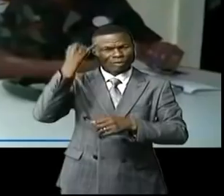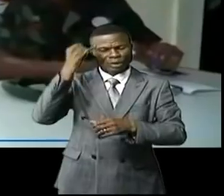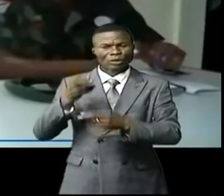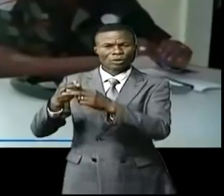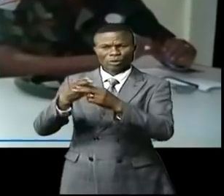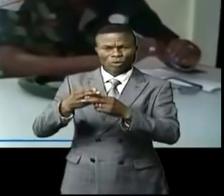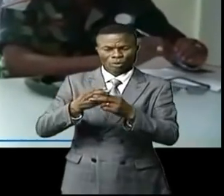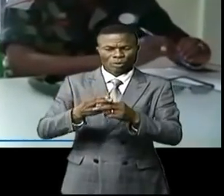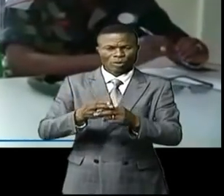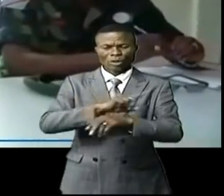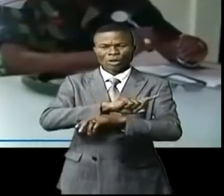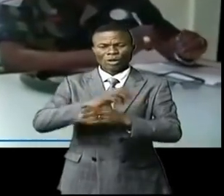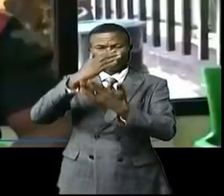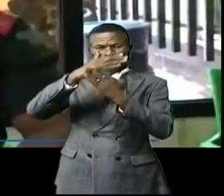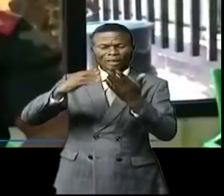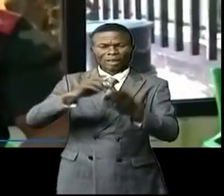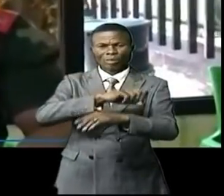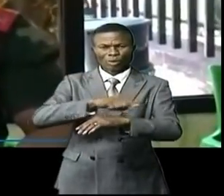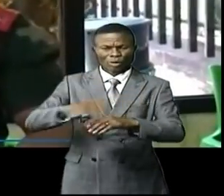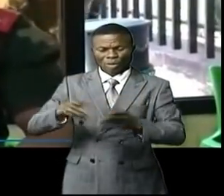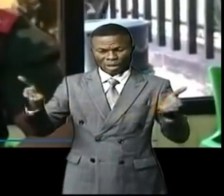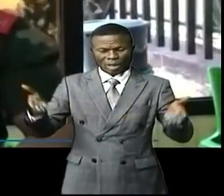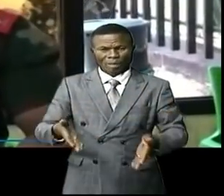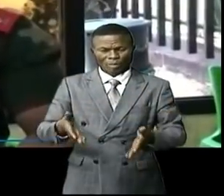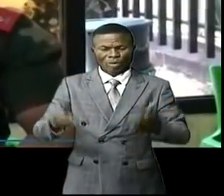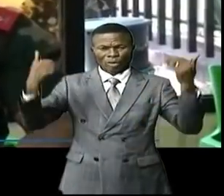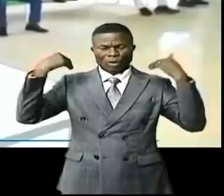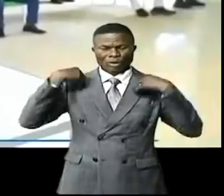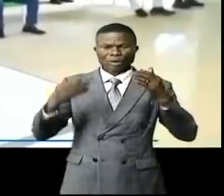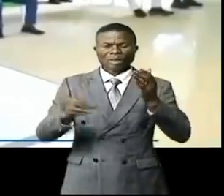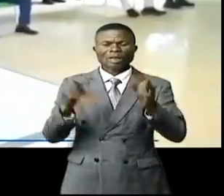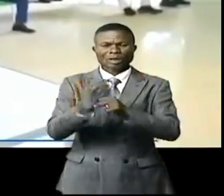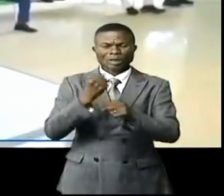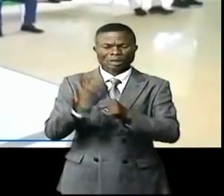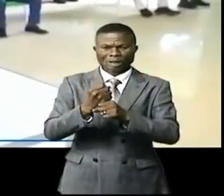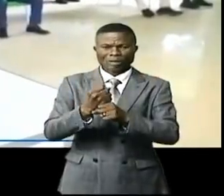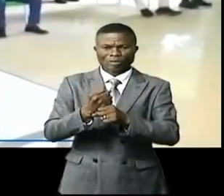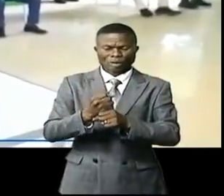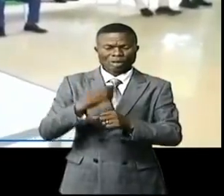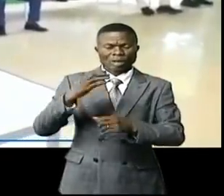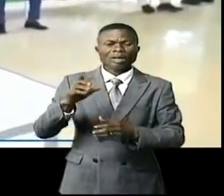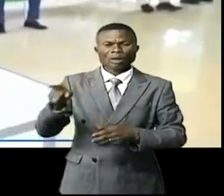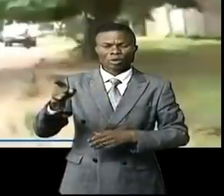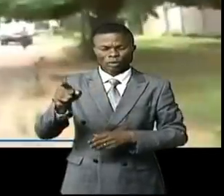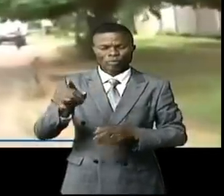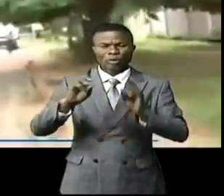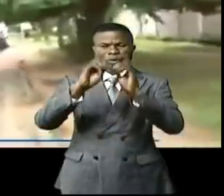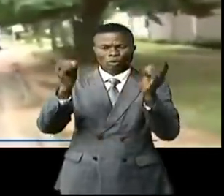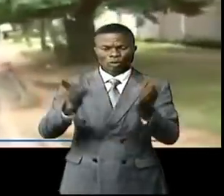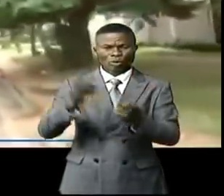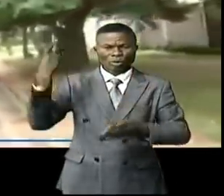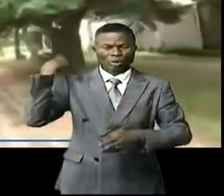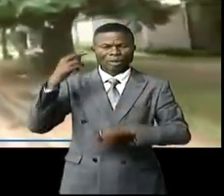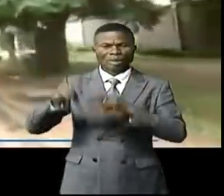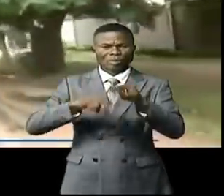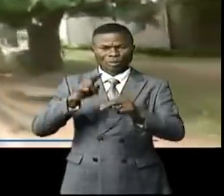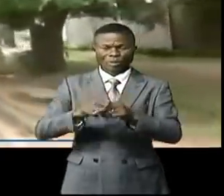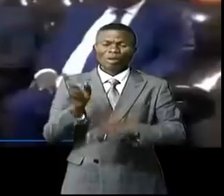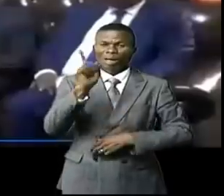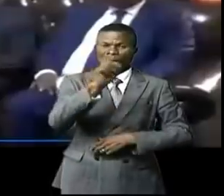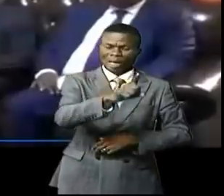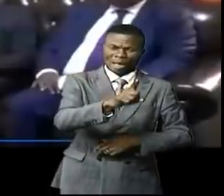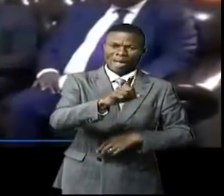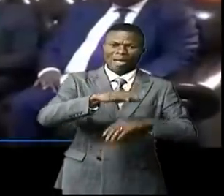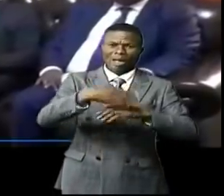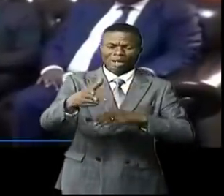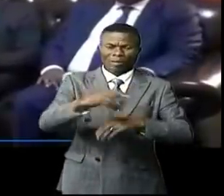pendant une demi-heure en présence du commandant second en chef des opérations, Espérant Massoudi. La délégation des députés nationaux se rendra aussitôt après à